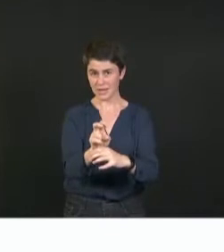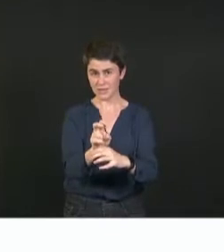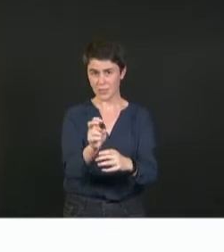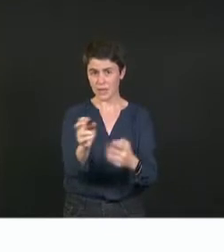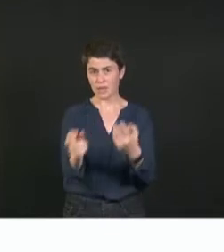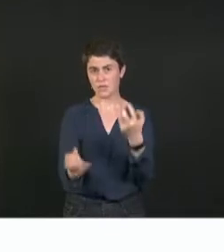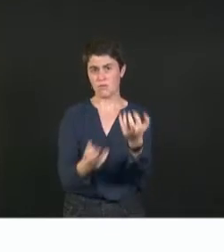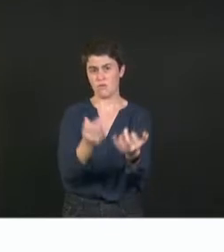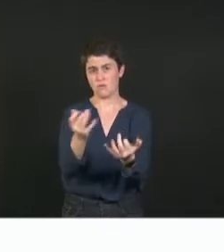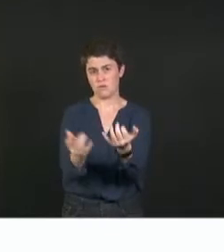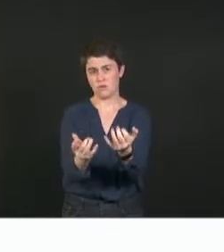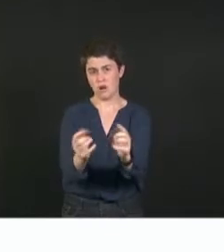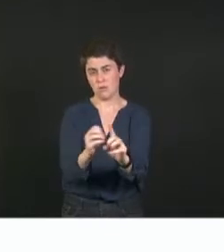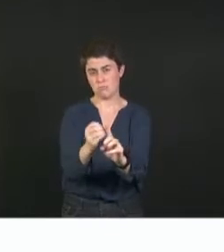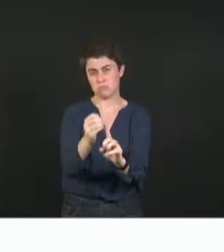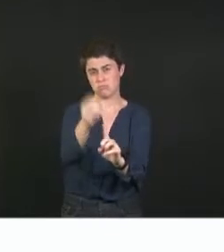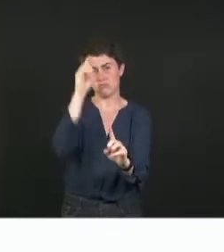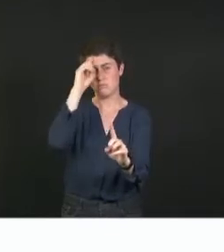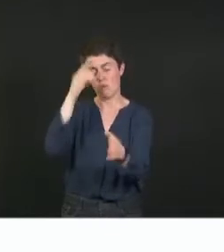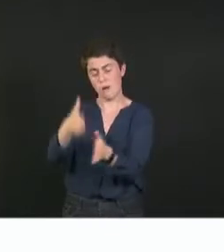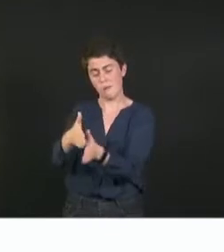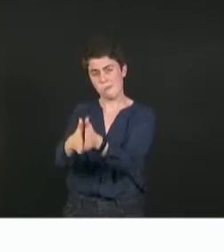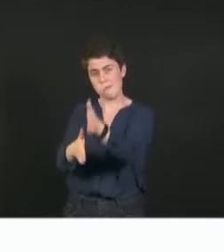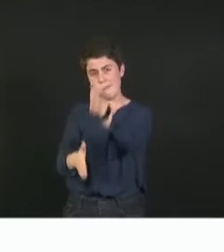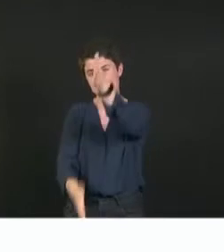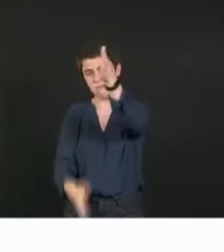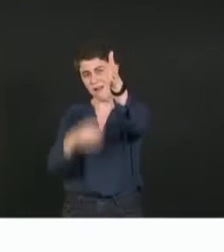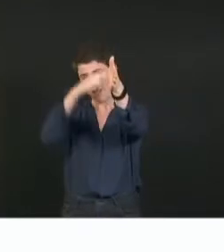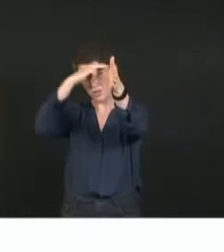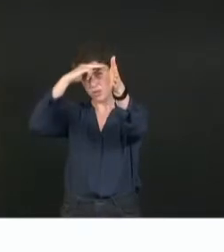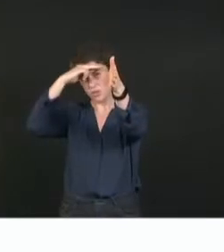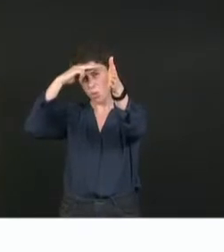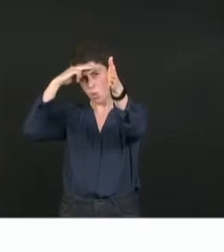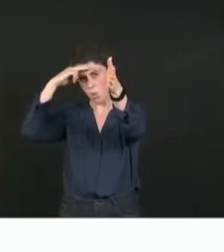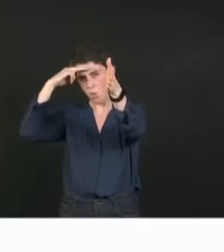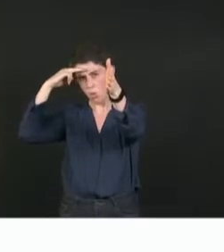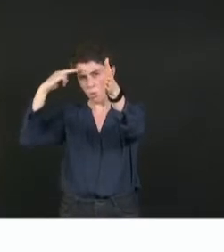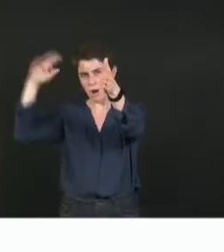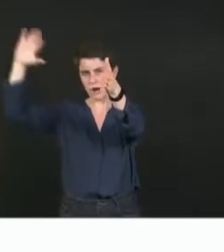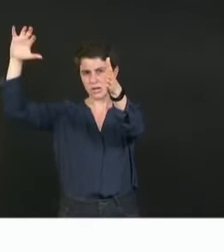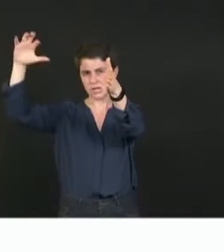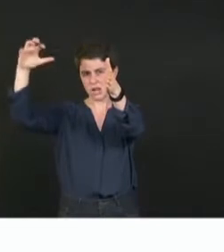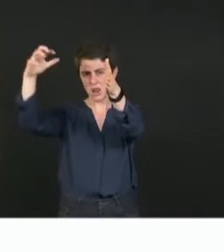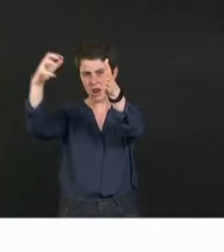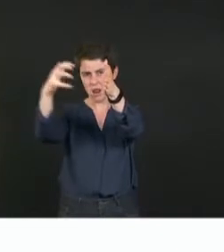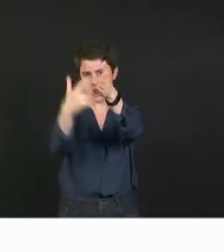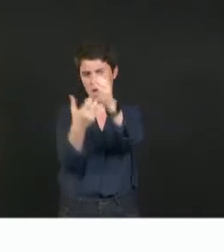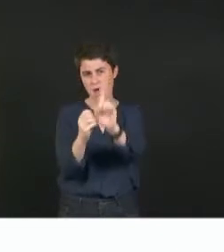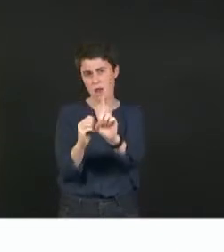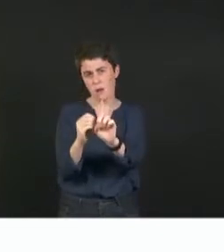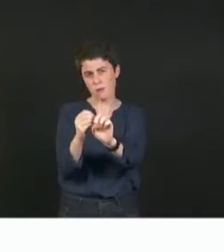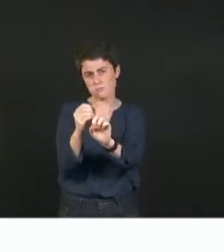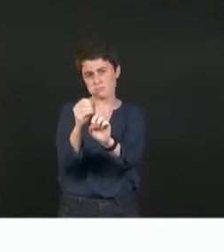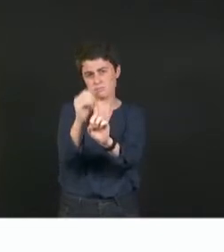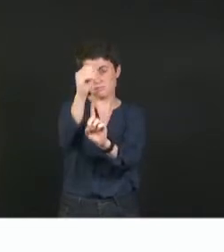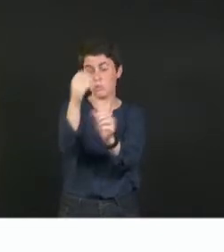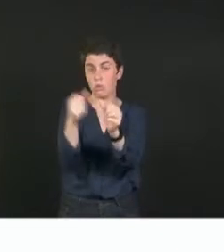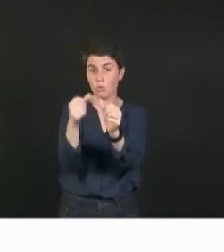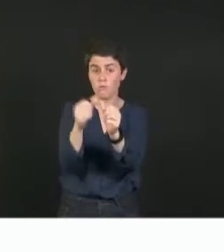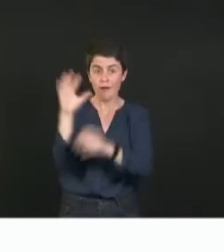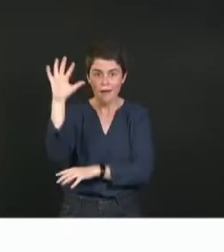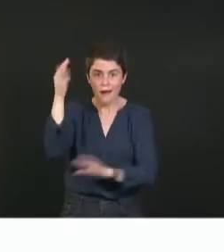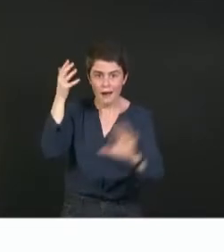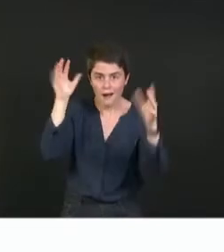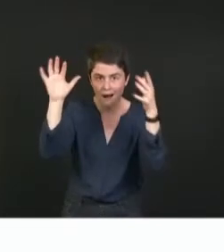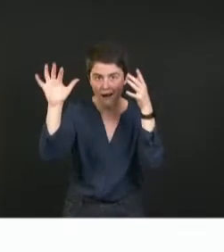puisque c'est une grande façade noire avec un effet thermique impressionnant. Donc ils ont rajouté des arbres en fait,